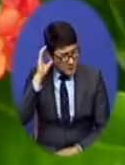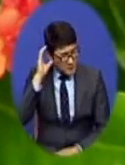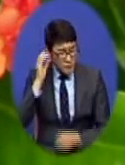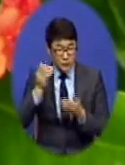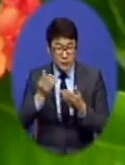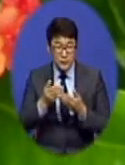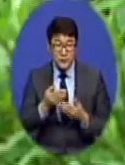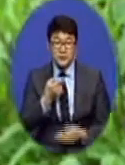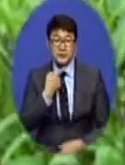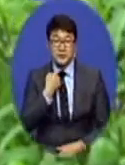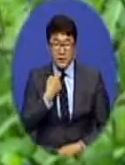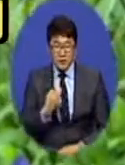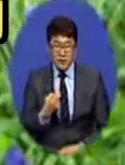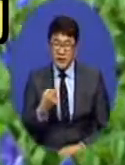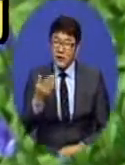들려주시던